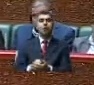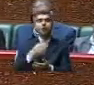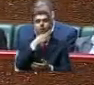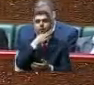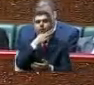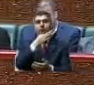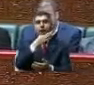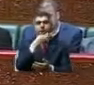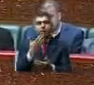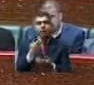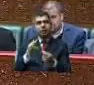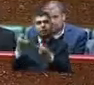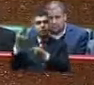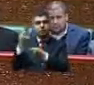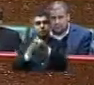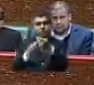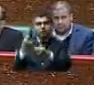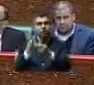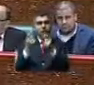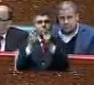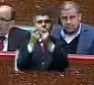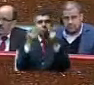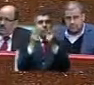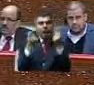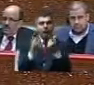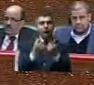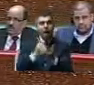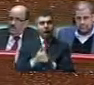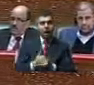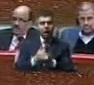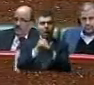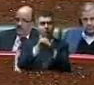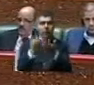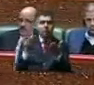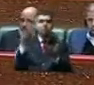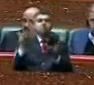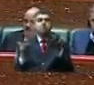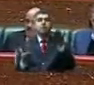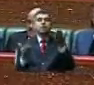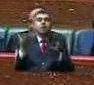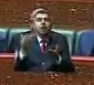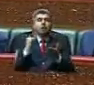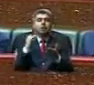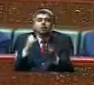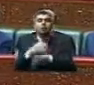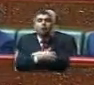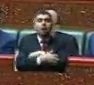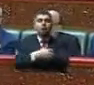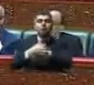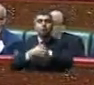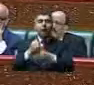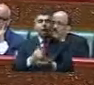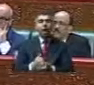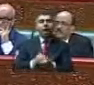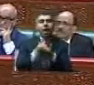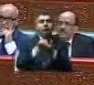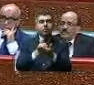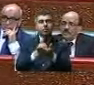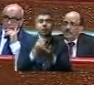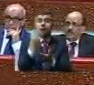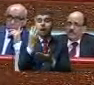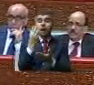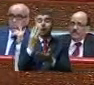وتسهيل الاستثمار والمقاولة وتعزيز التوازنات الاجتماعية بالاهتمام بالفئات الهشة على الخصوص. ثلاثة